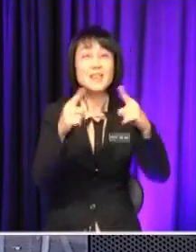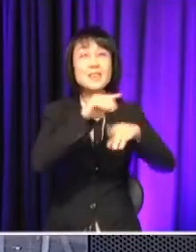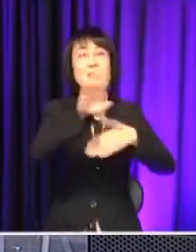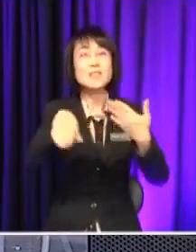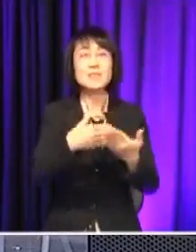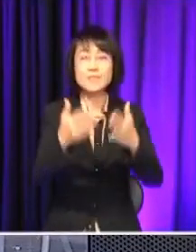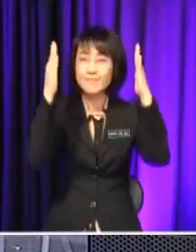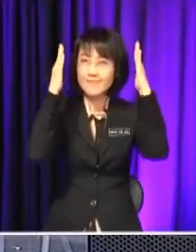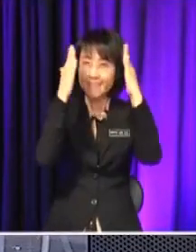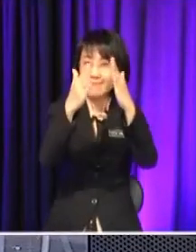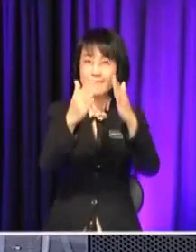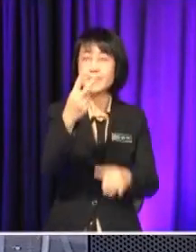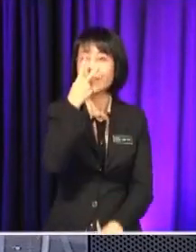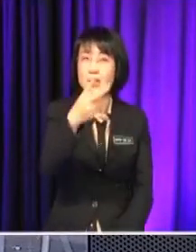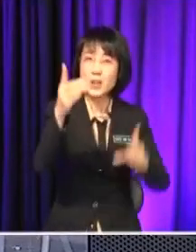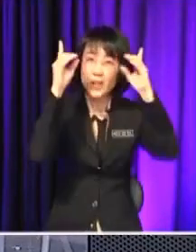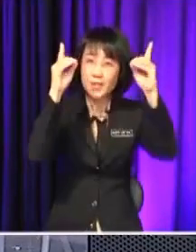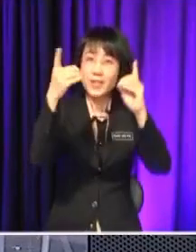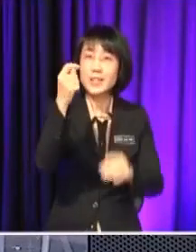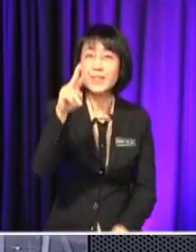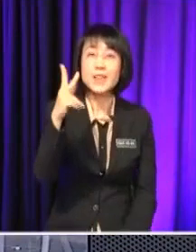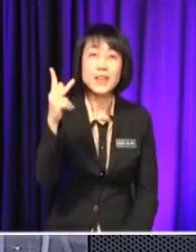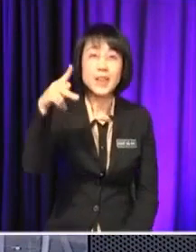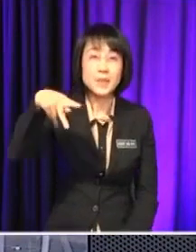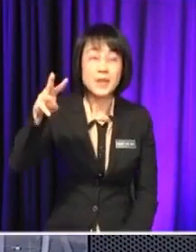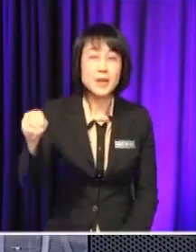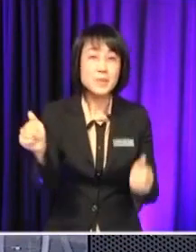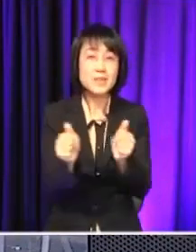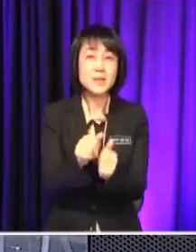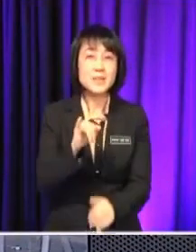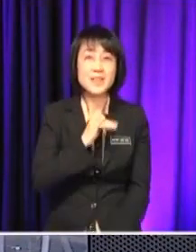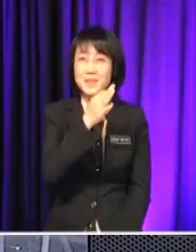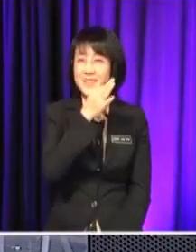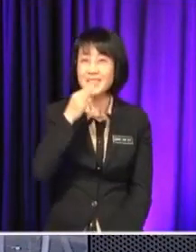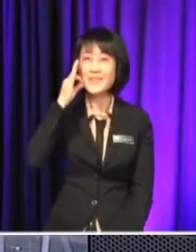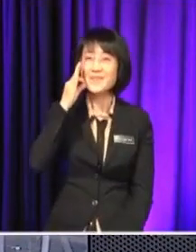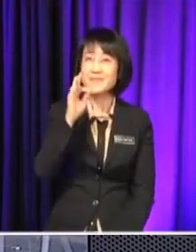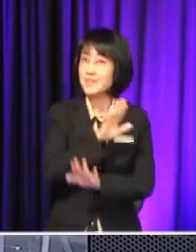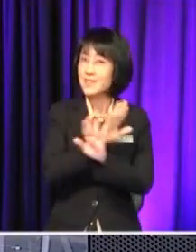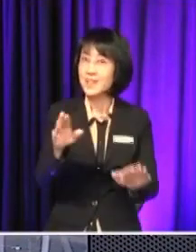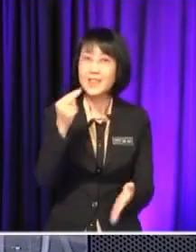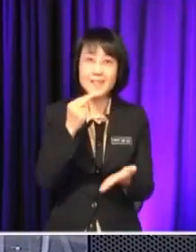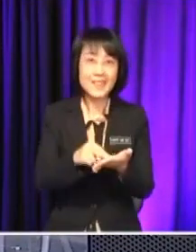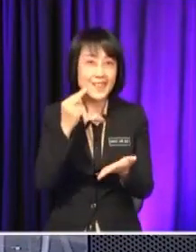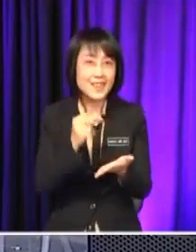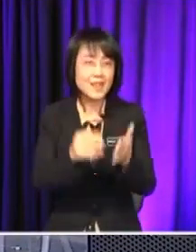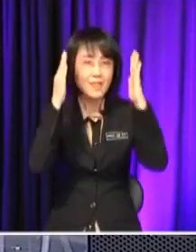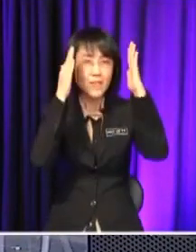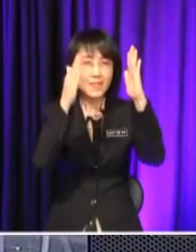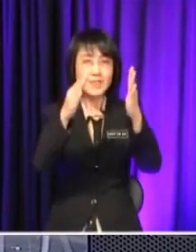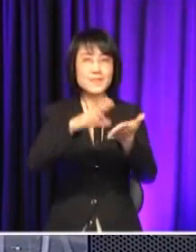jebu-jumbunya fokus menuntut Didik tv-nya jangan anak-anak kau oke sentiasa dalam pelajaran